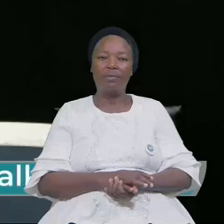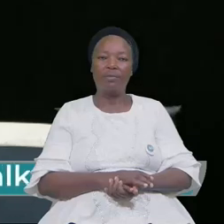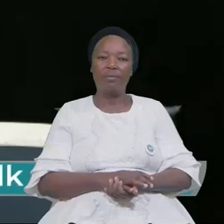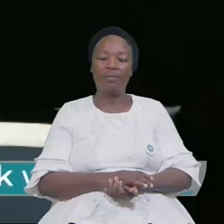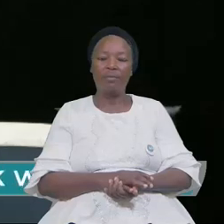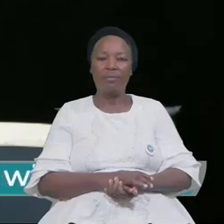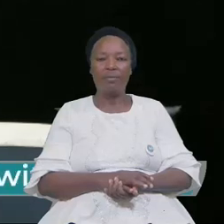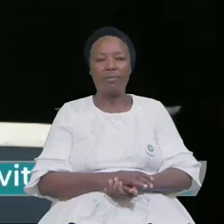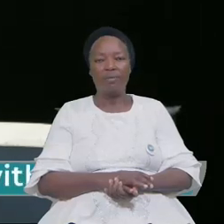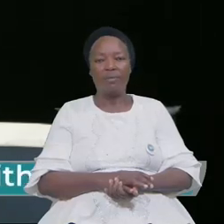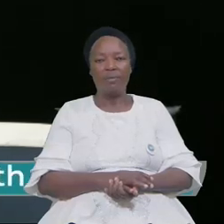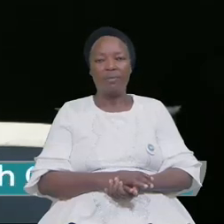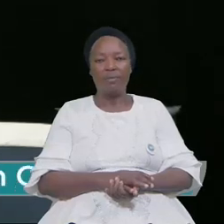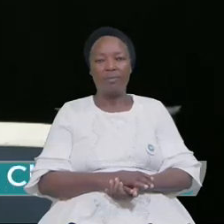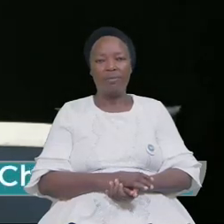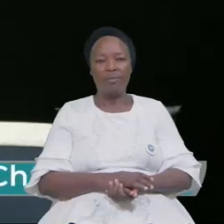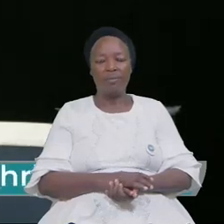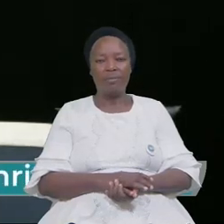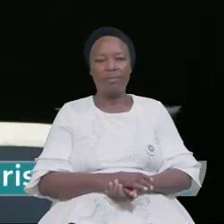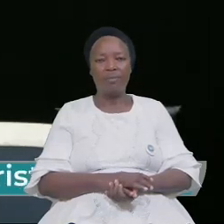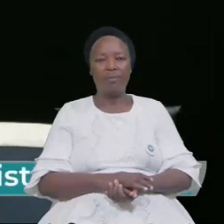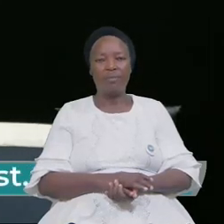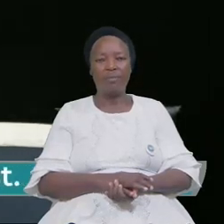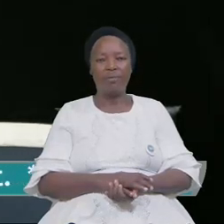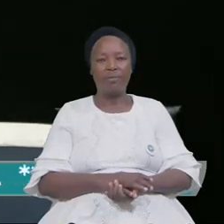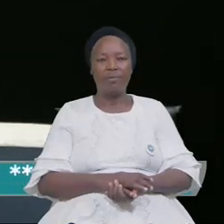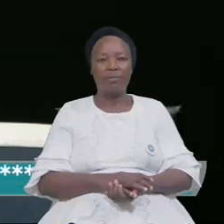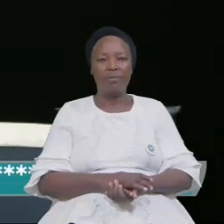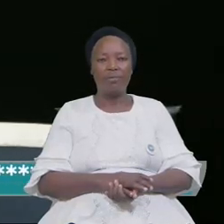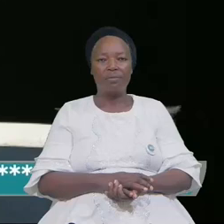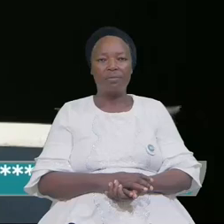ou les écritures soient, l'écriture soit lisible.